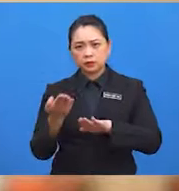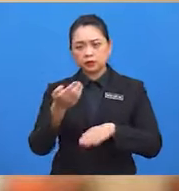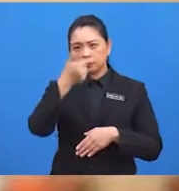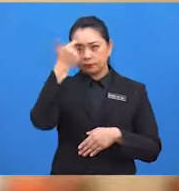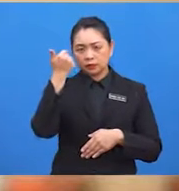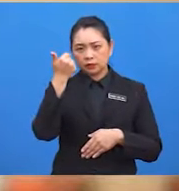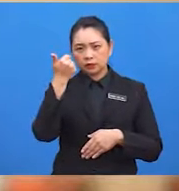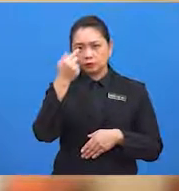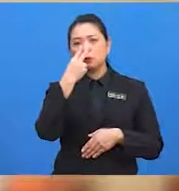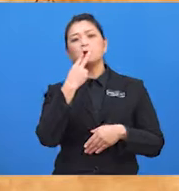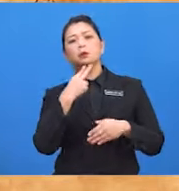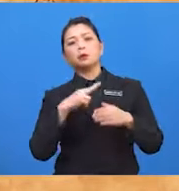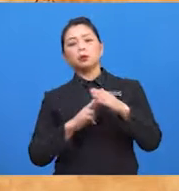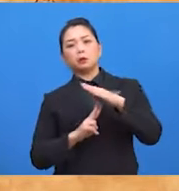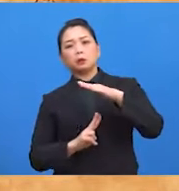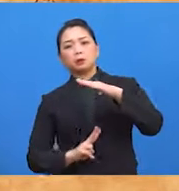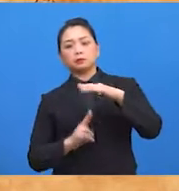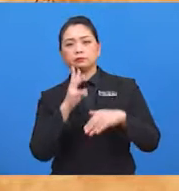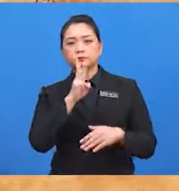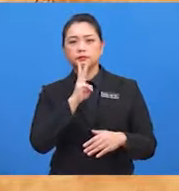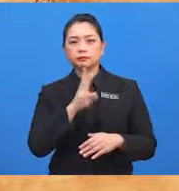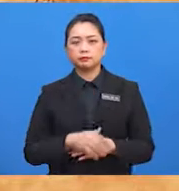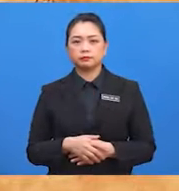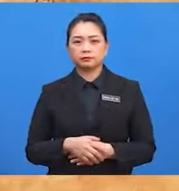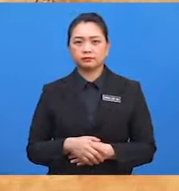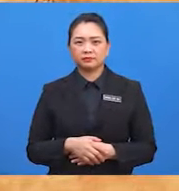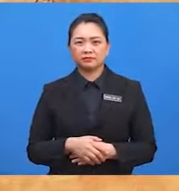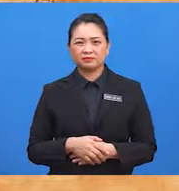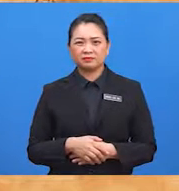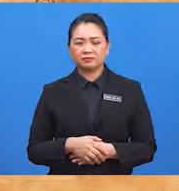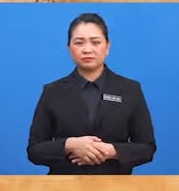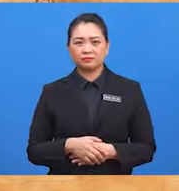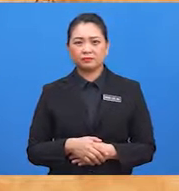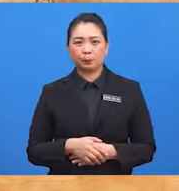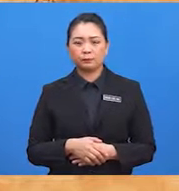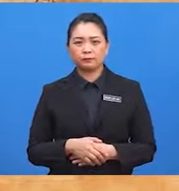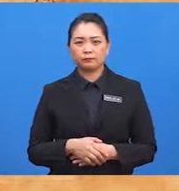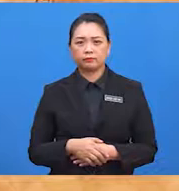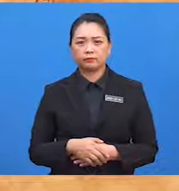lemas. Menakjubkan sungguh penemuan saintis-saintis barat mengenai